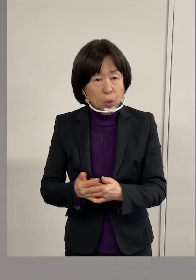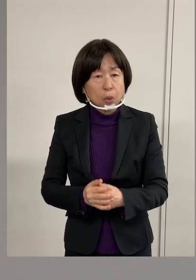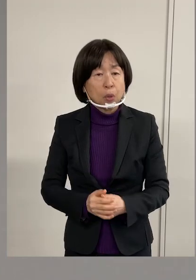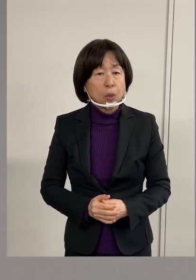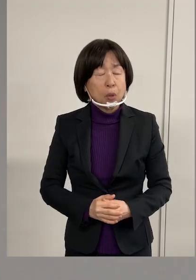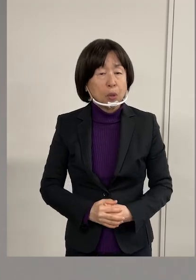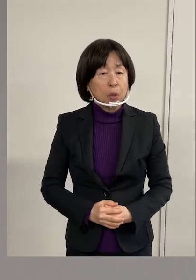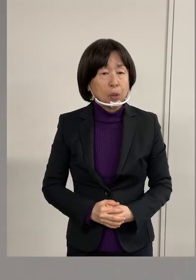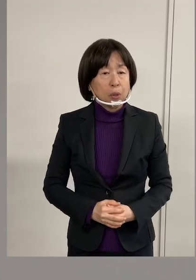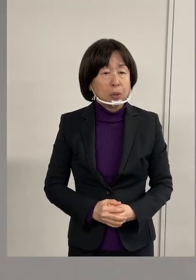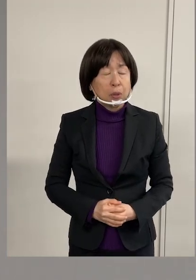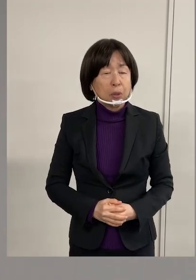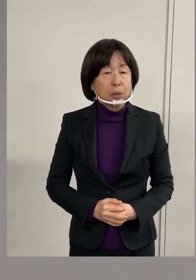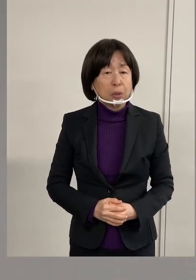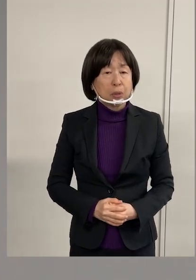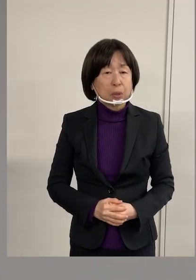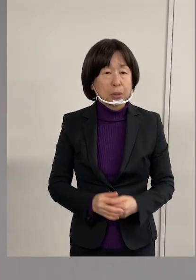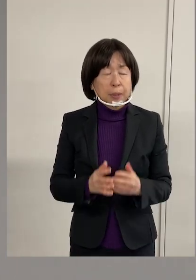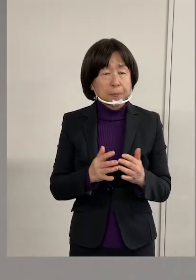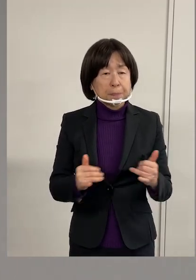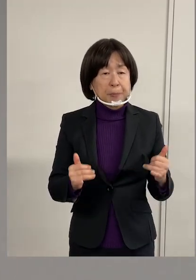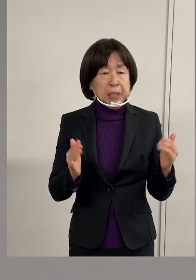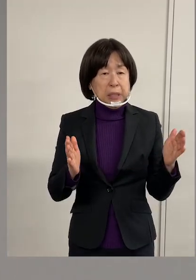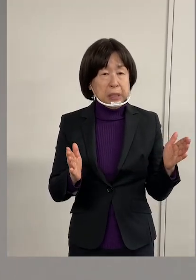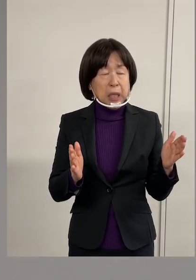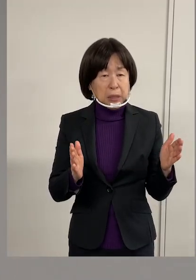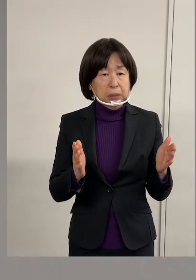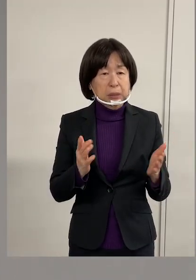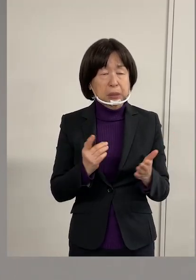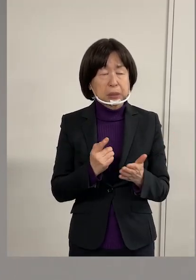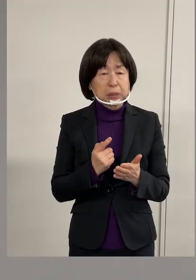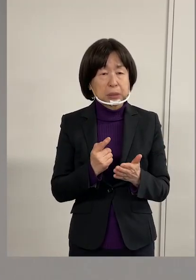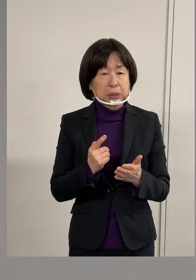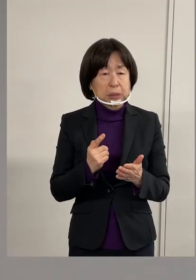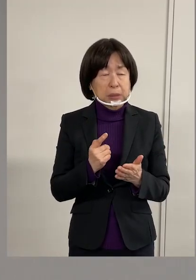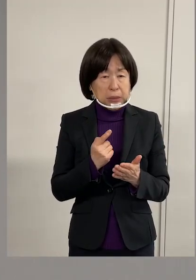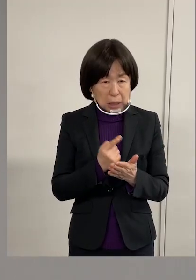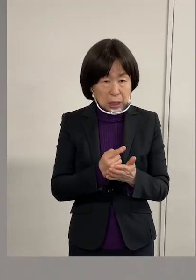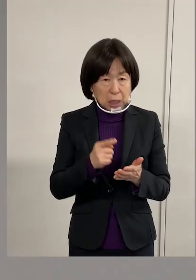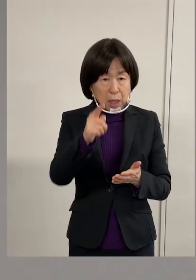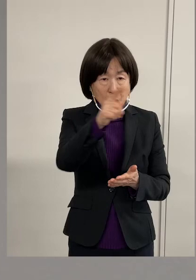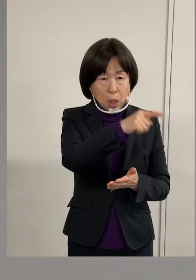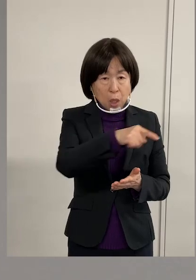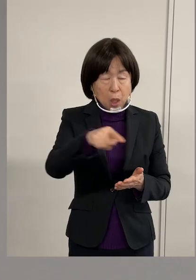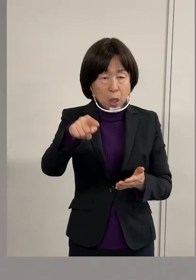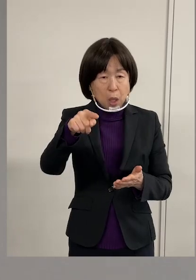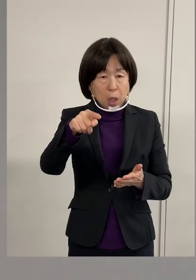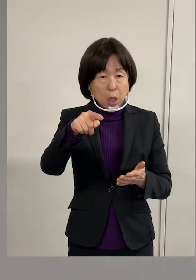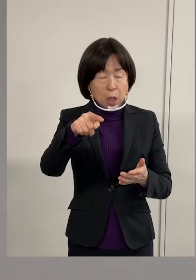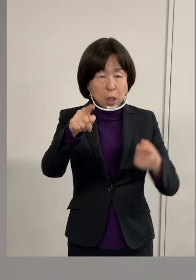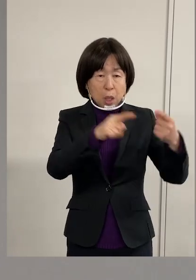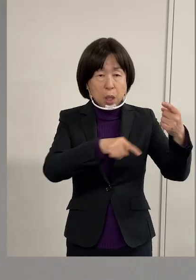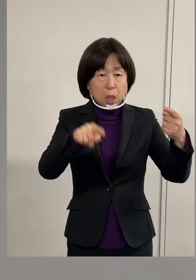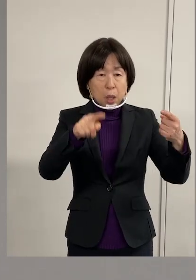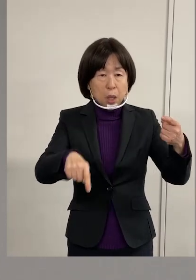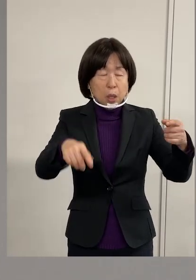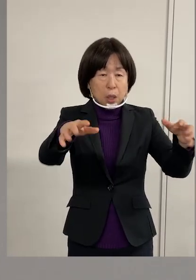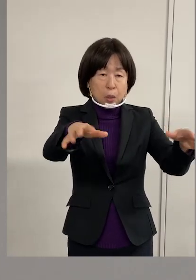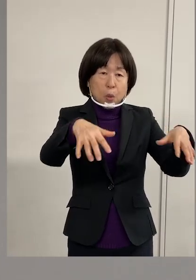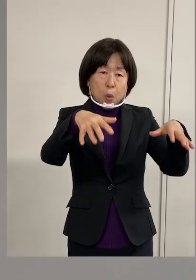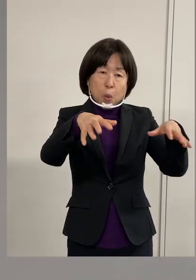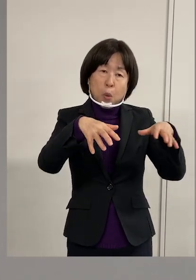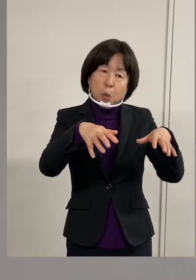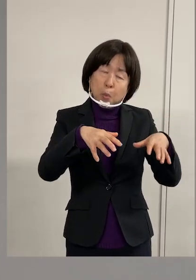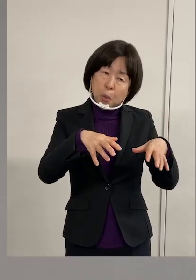ないです。ただ民間だけでの、公募での事業がですね、採択が今のところうまくいかなか